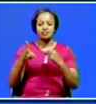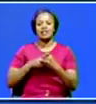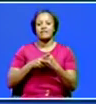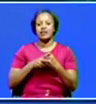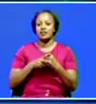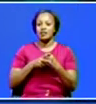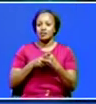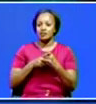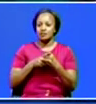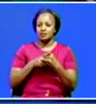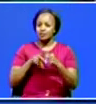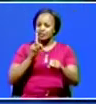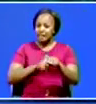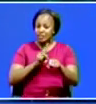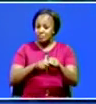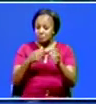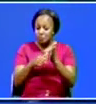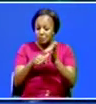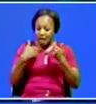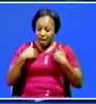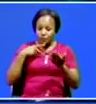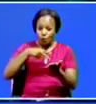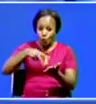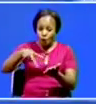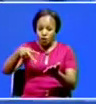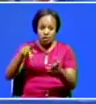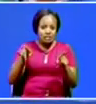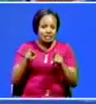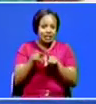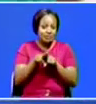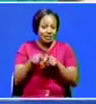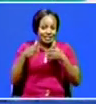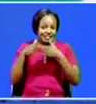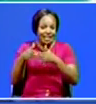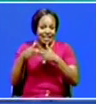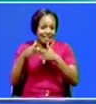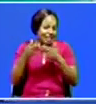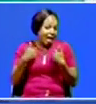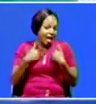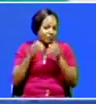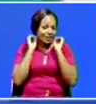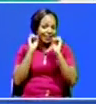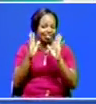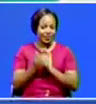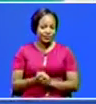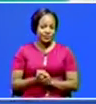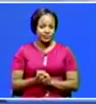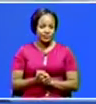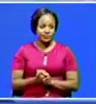miaka yote amepata taabu ya kutembea na hata kutekeleza majukumu yake ya kindoa. Huyo bibi